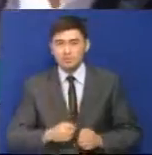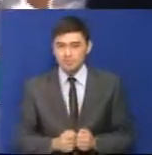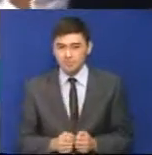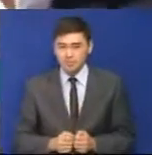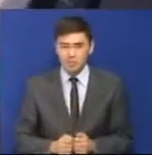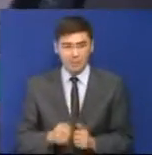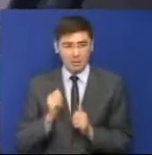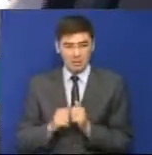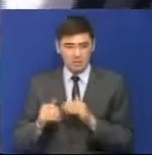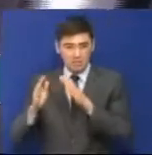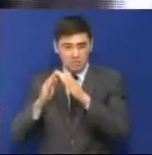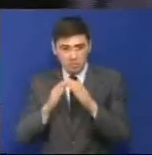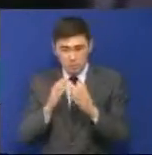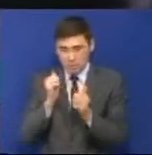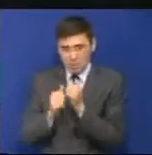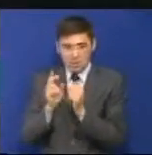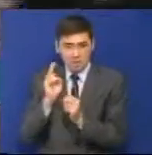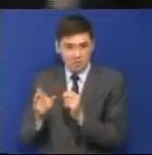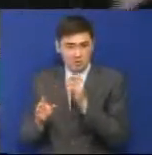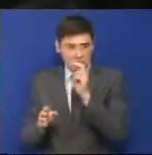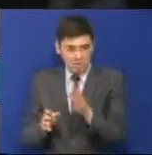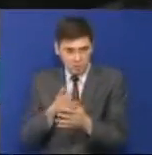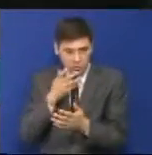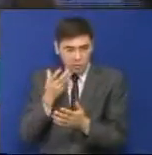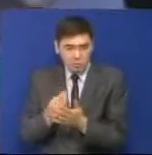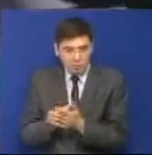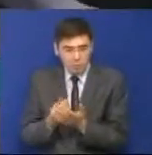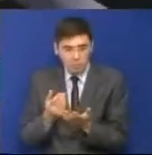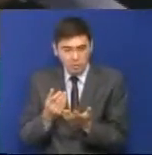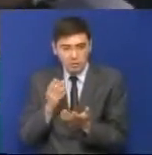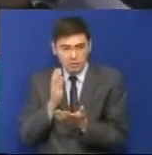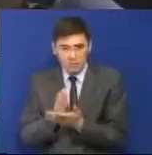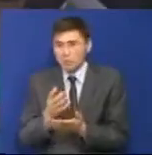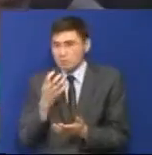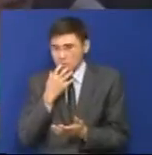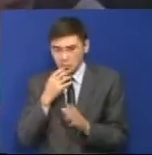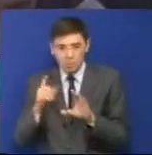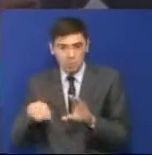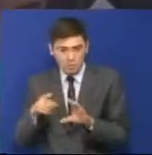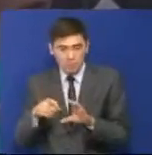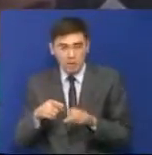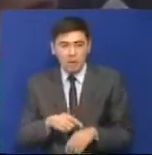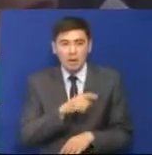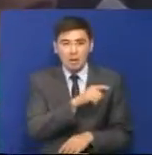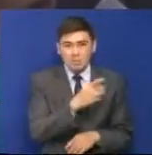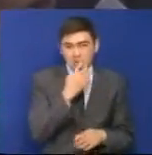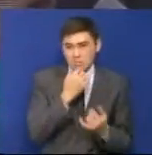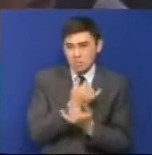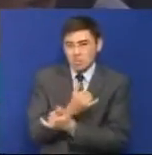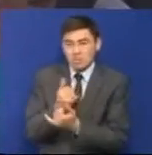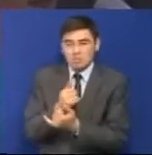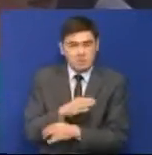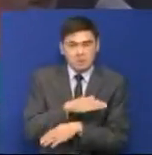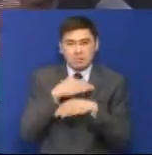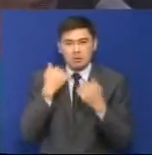Біздегі барлық үйлерде жеке жылу есептегіштері тұр, ал жылу коммуна энерго ол бойынша бізге қызмет көрсеткісі келмейді, жеке